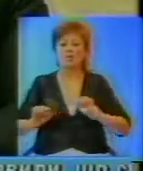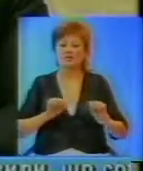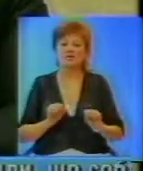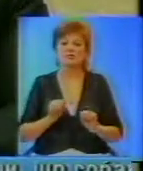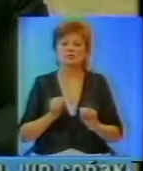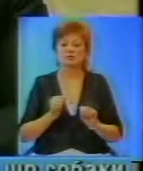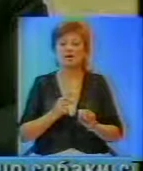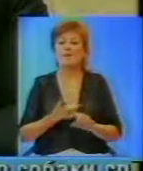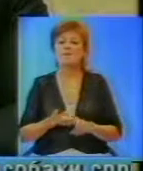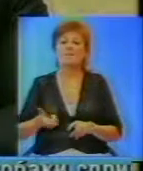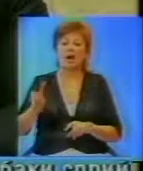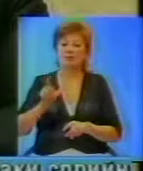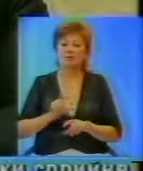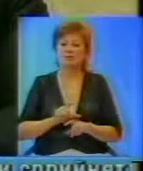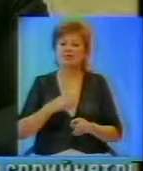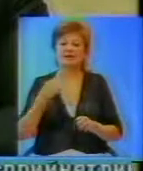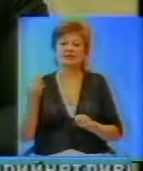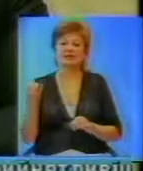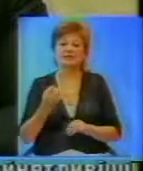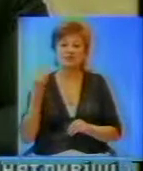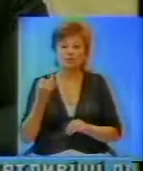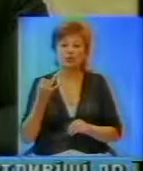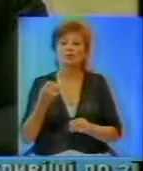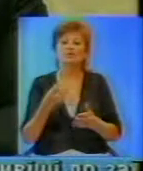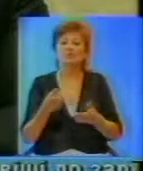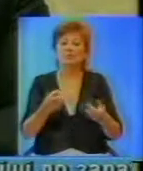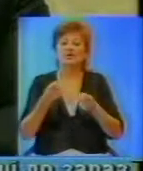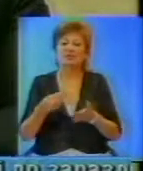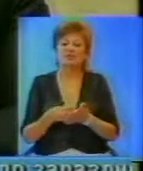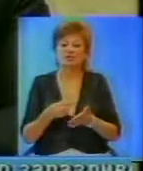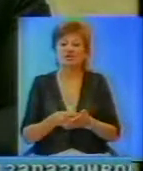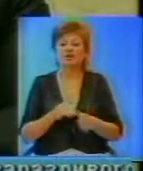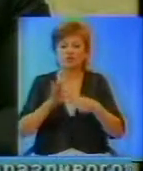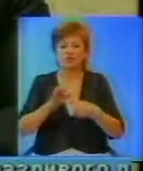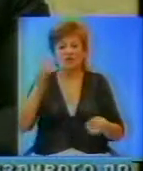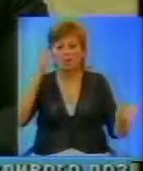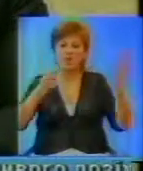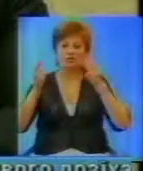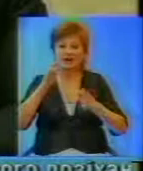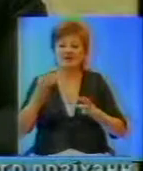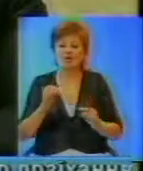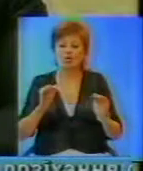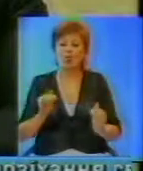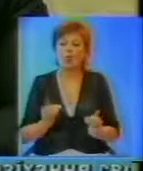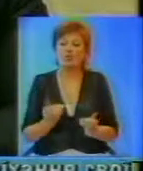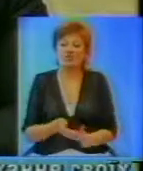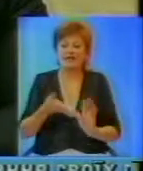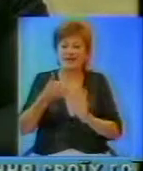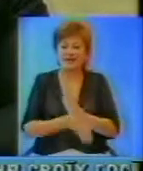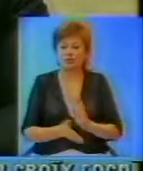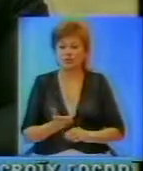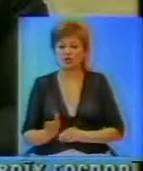максимально стимулює можливість привлечь гроші для проведення модернізації і уменьшення розходної